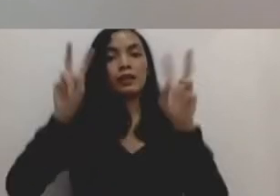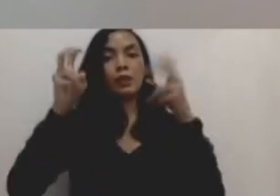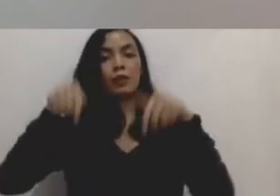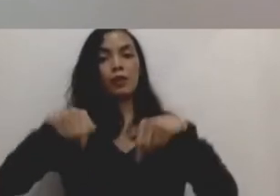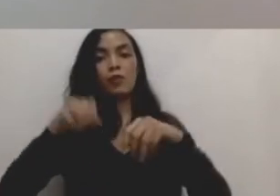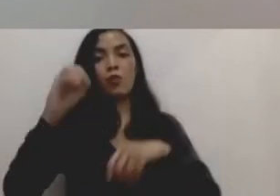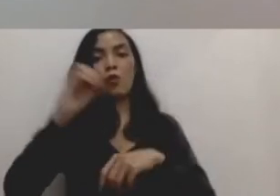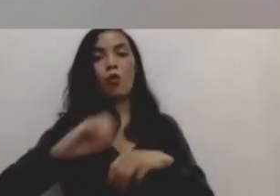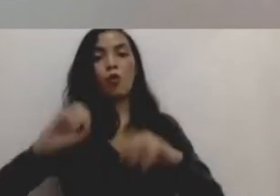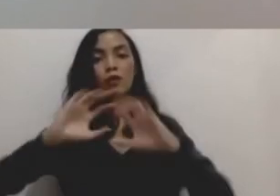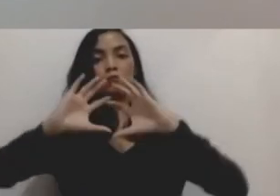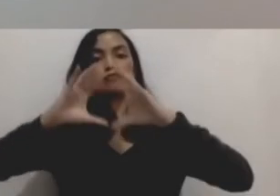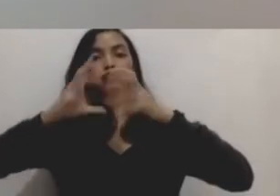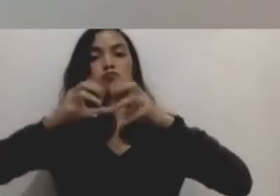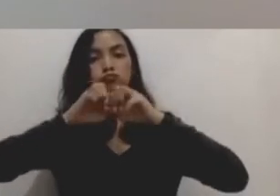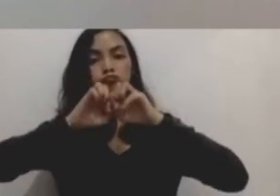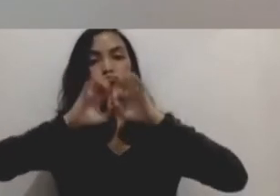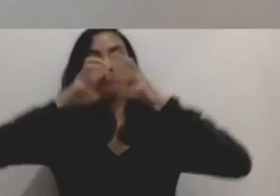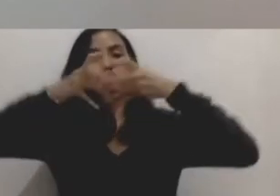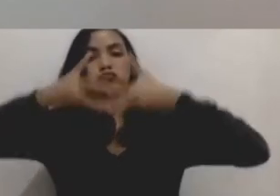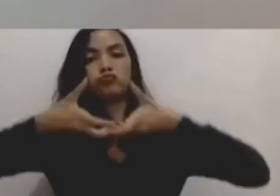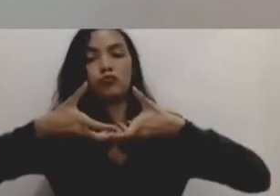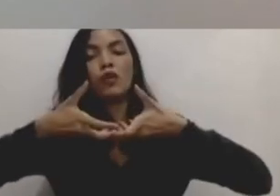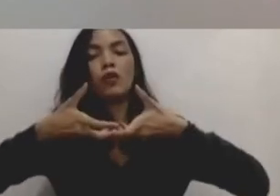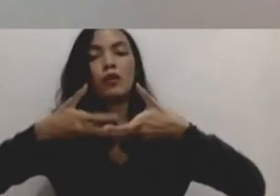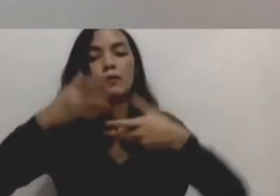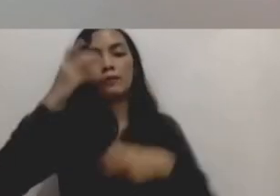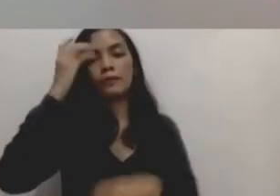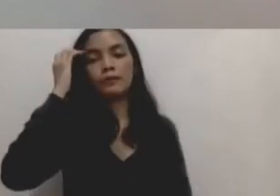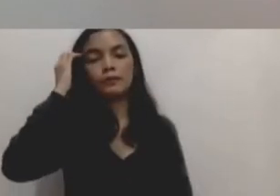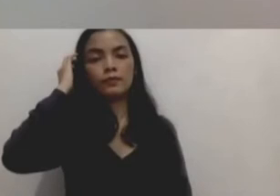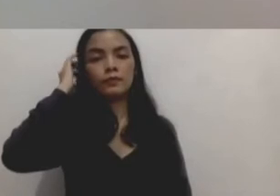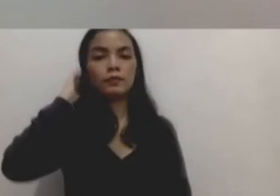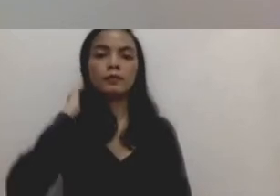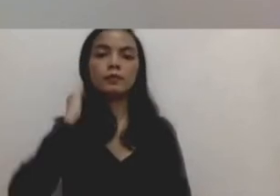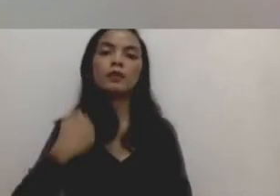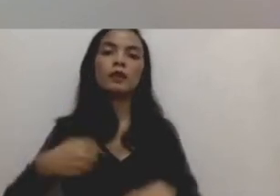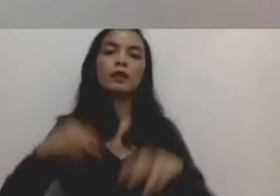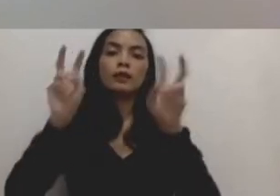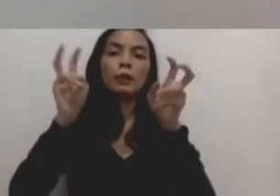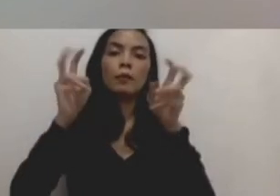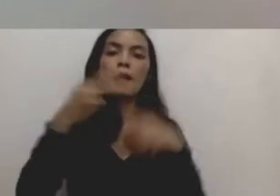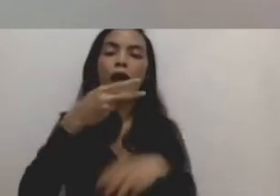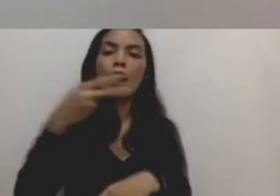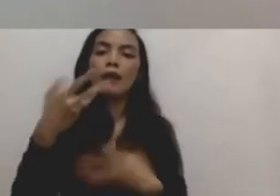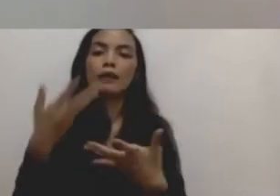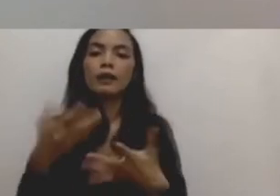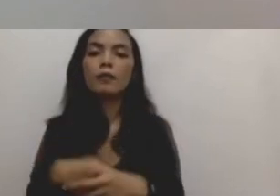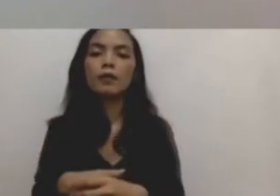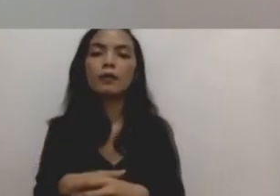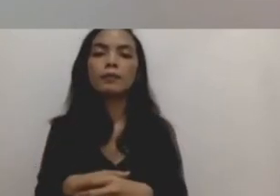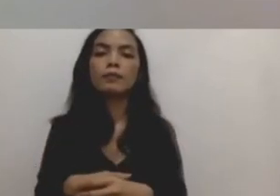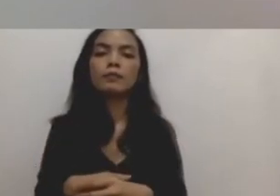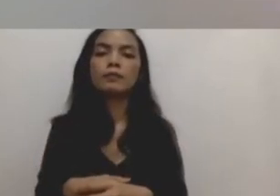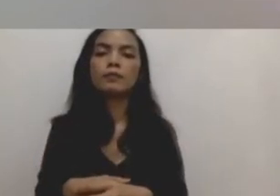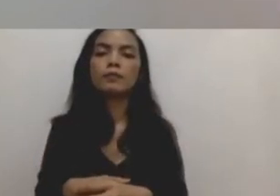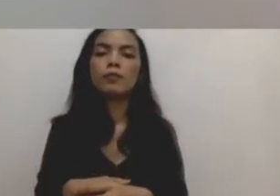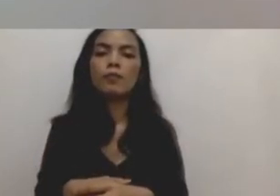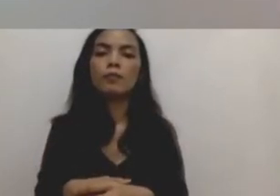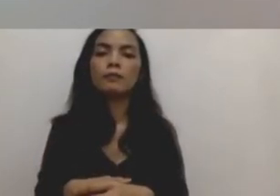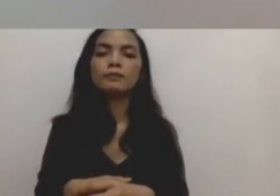Fund, Respond, Prevent, Collect. Tema ini berarti menjabatini